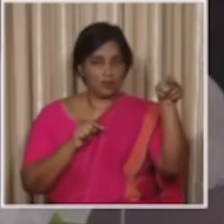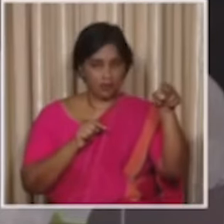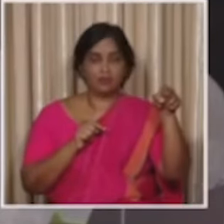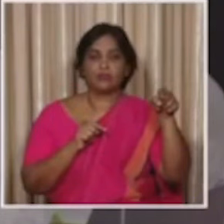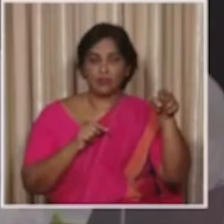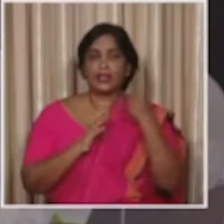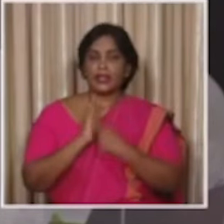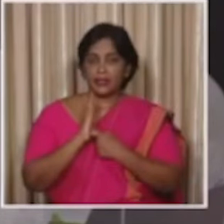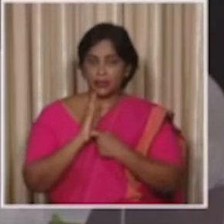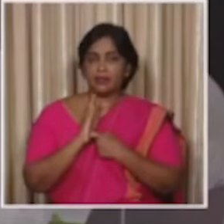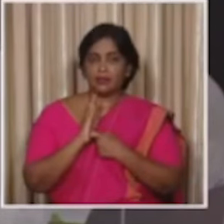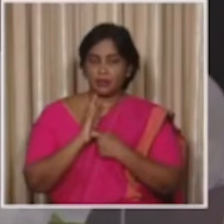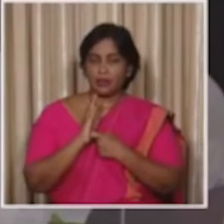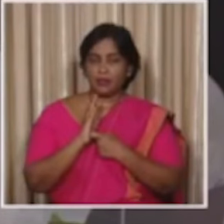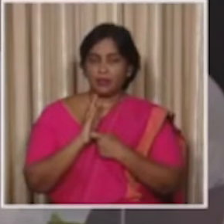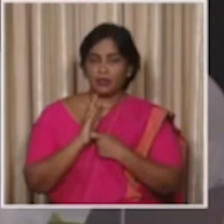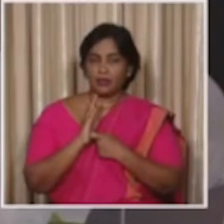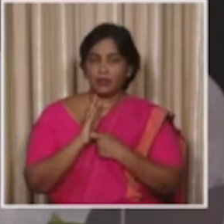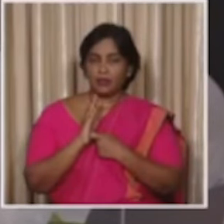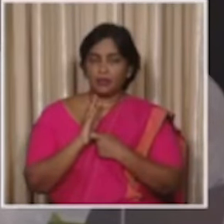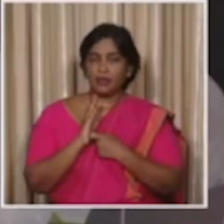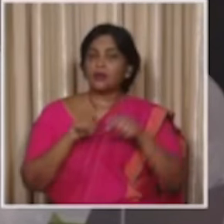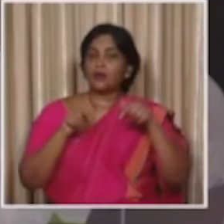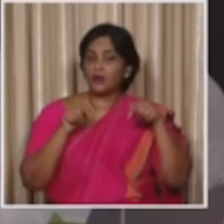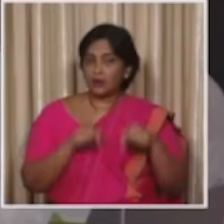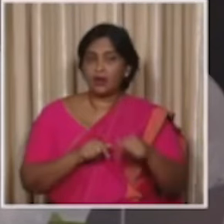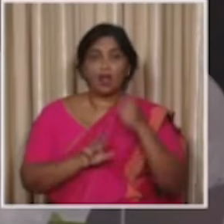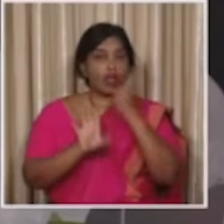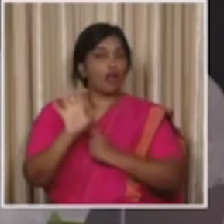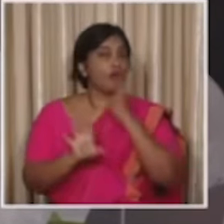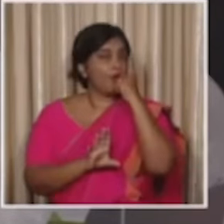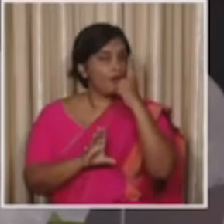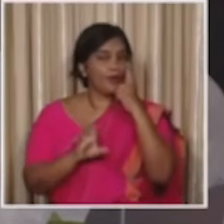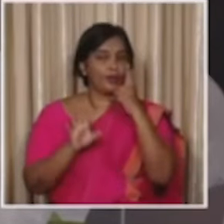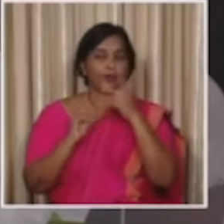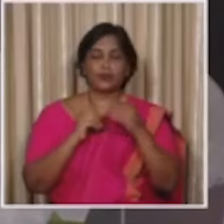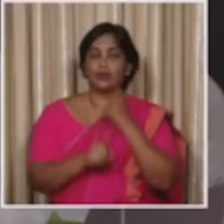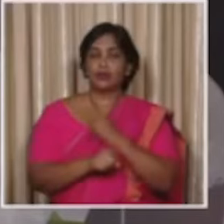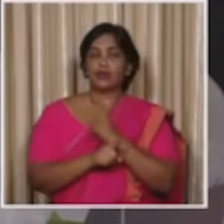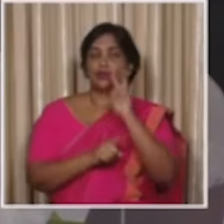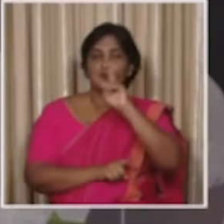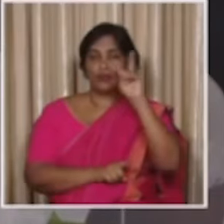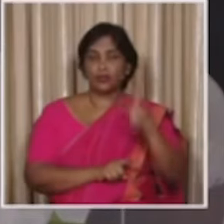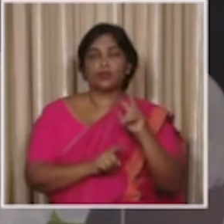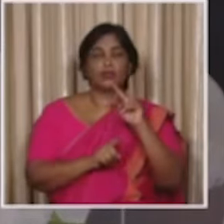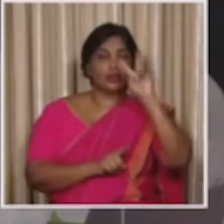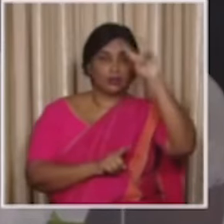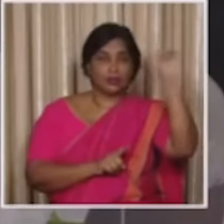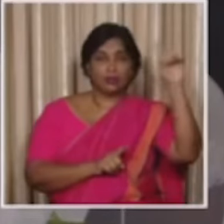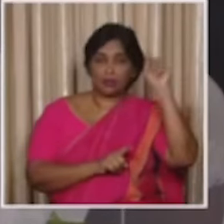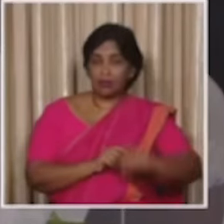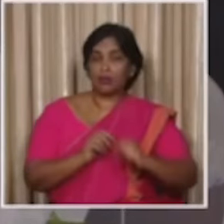ක්‍රියාත්මක කරන නීති මාර්ගයෙන්. දැන් අවුරුද්දක් යනකම් ගුරුවරු 22,000 බඳවා ගන්න එක තහනම් වෙලා